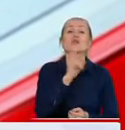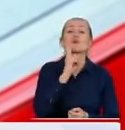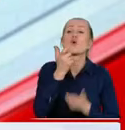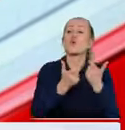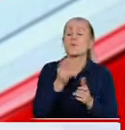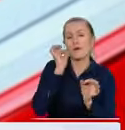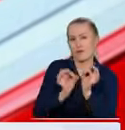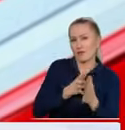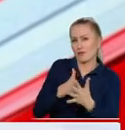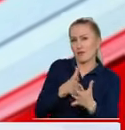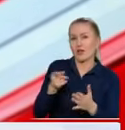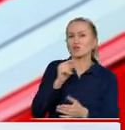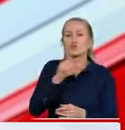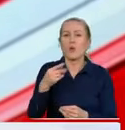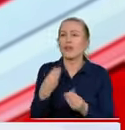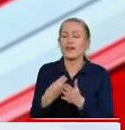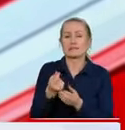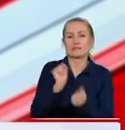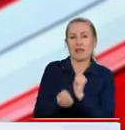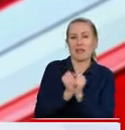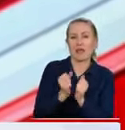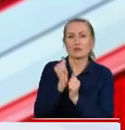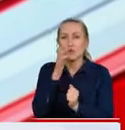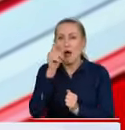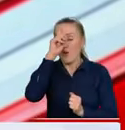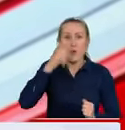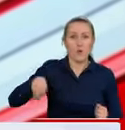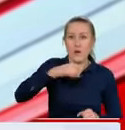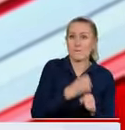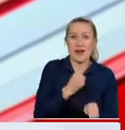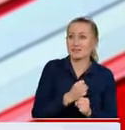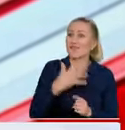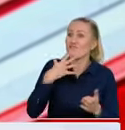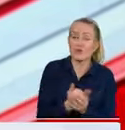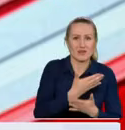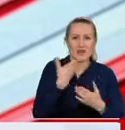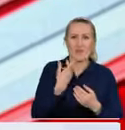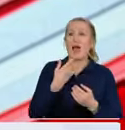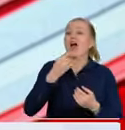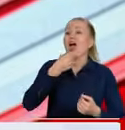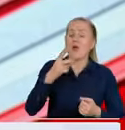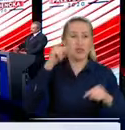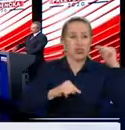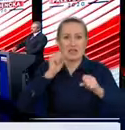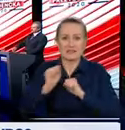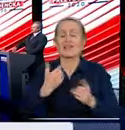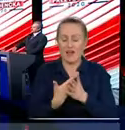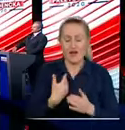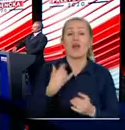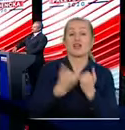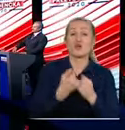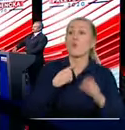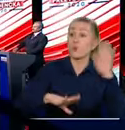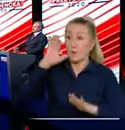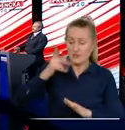złotego, zmieniają go z dnia na dzień, a ludzie pracy nic z tego nie mają. Więc jestem za euro w drodze referendum. Bardzo